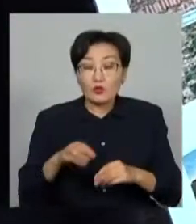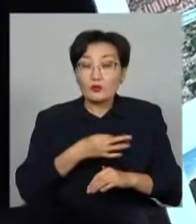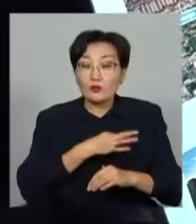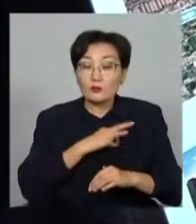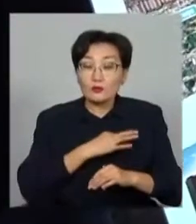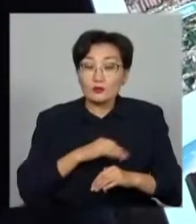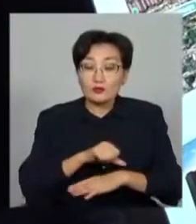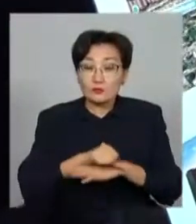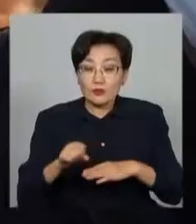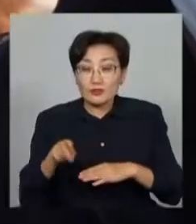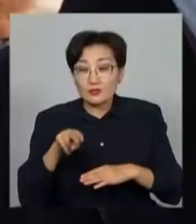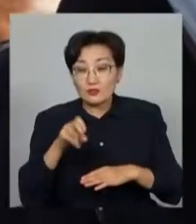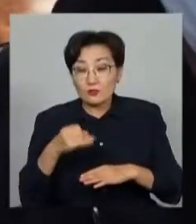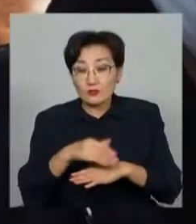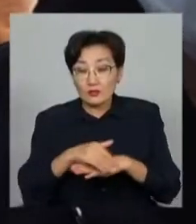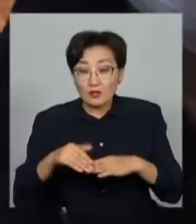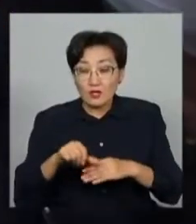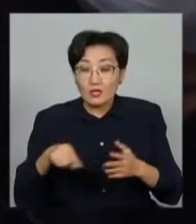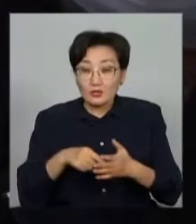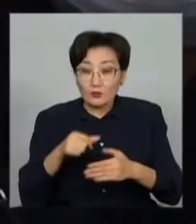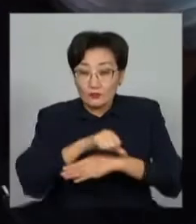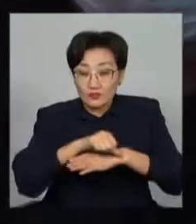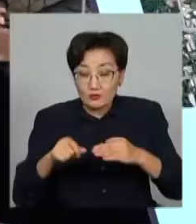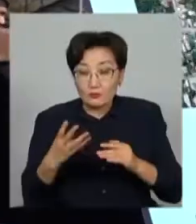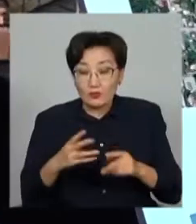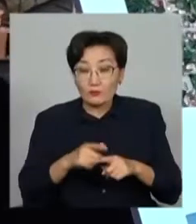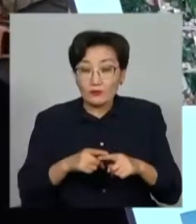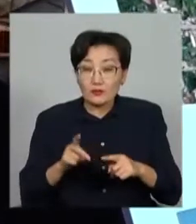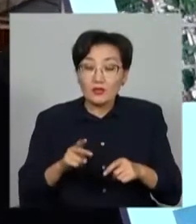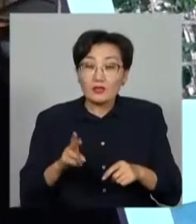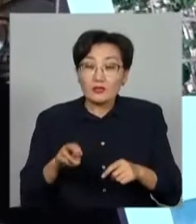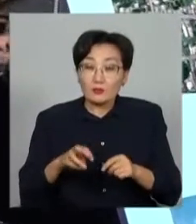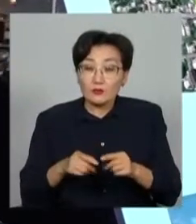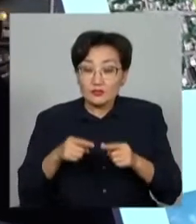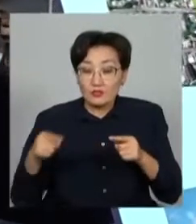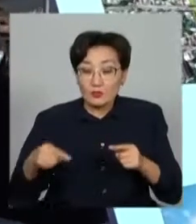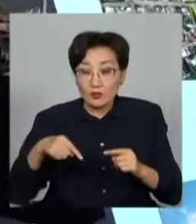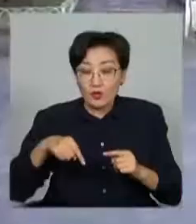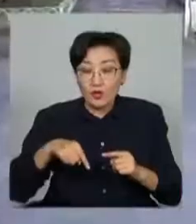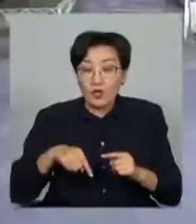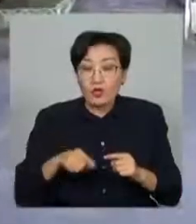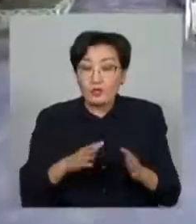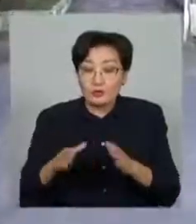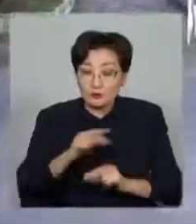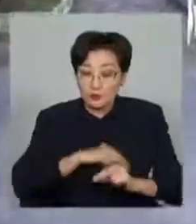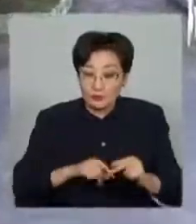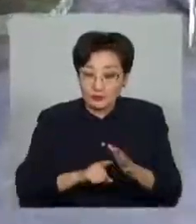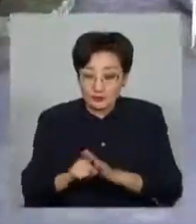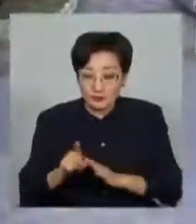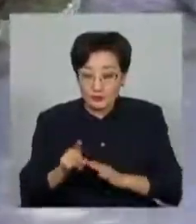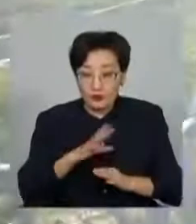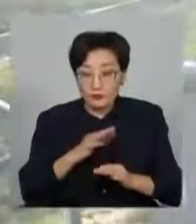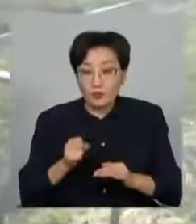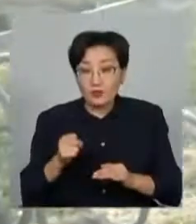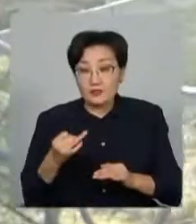көшесін Яссауи көшесінен қала шекарасына дейін, яғни 4,5 шақырымға ұзарту үңгілеу жобасы қаралды. Жұмыс сапары кезінде қала әкімі